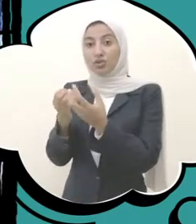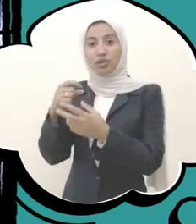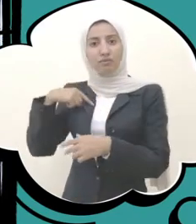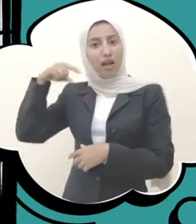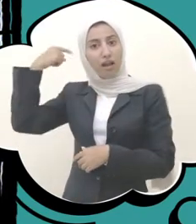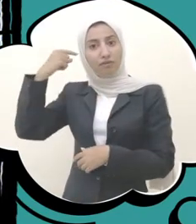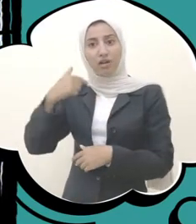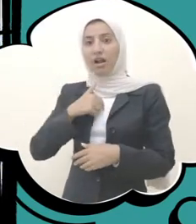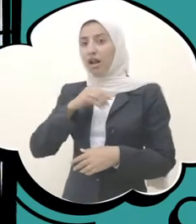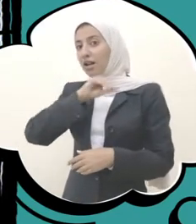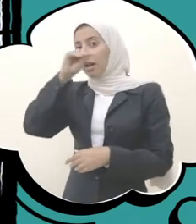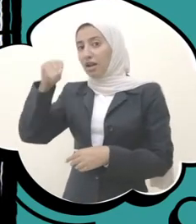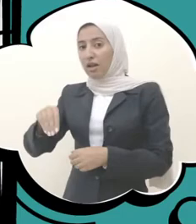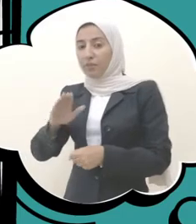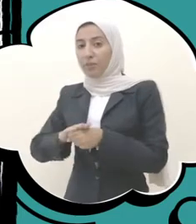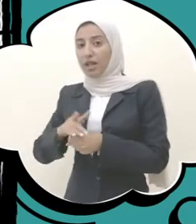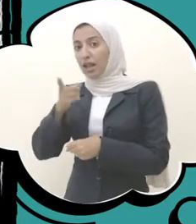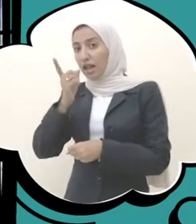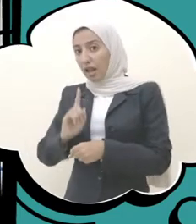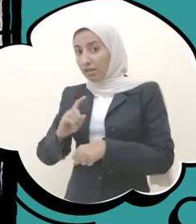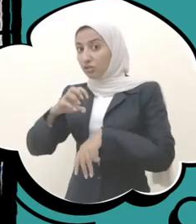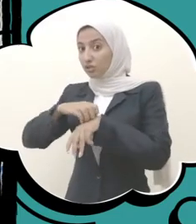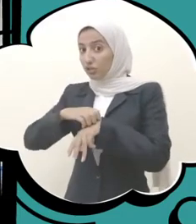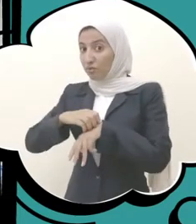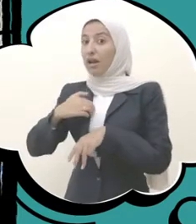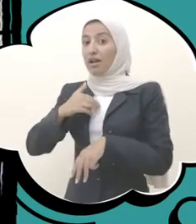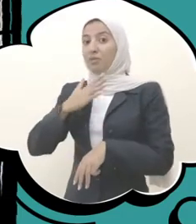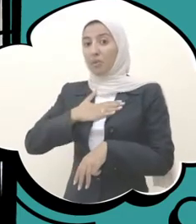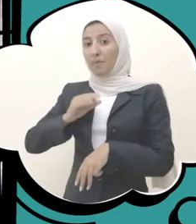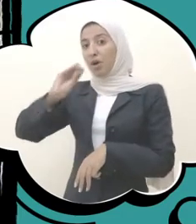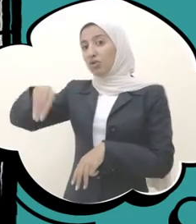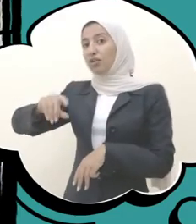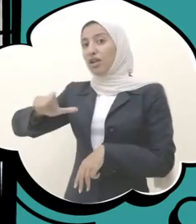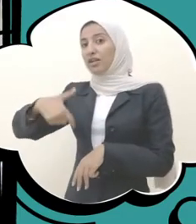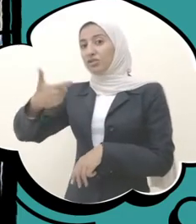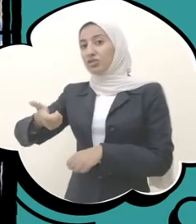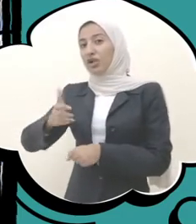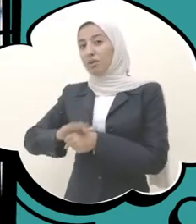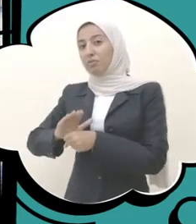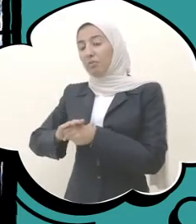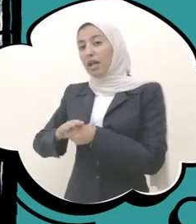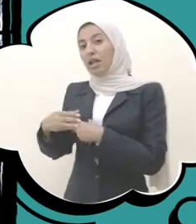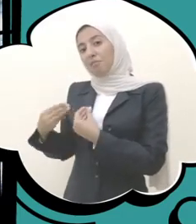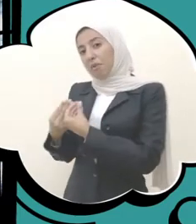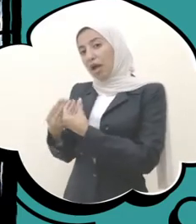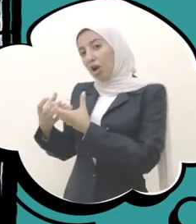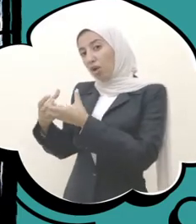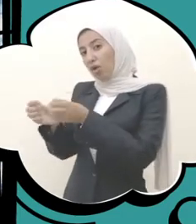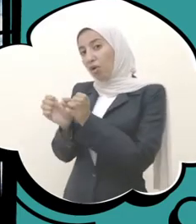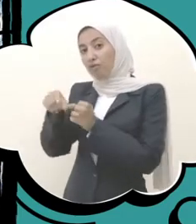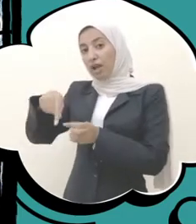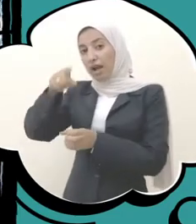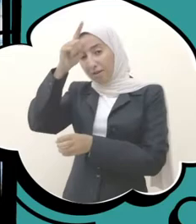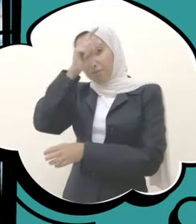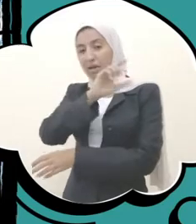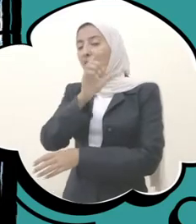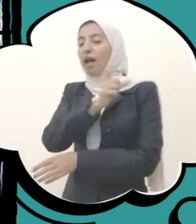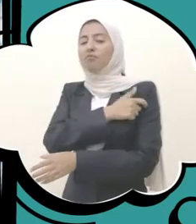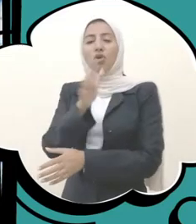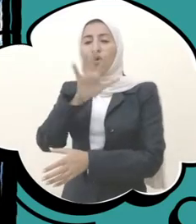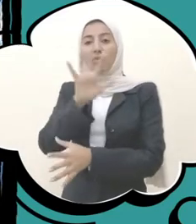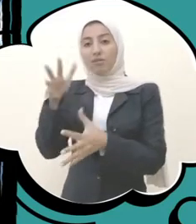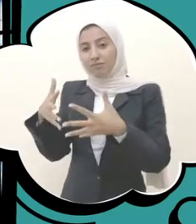حب استأجر أنا غرفة مع عالم من أهل هالبلد، وهيك أنا عن جد بحس أنه أنا جزء